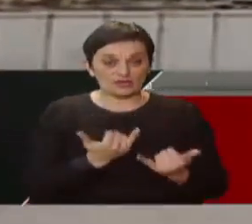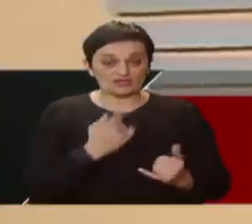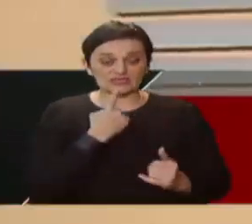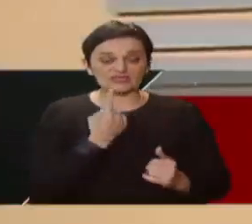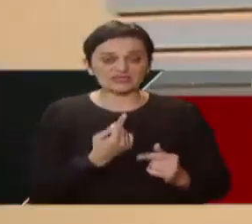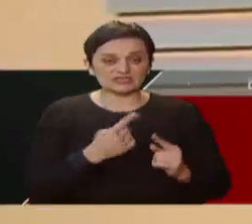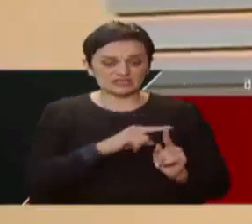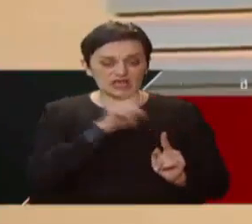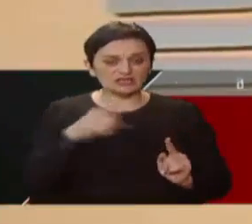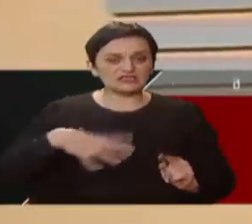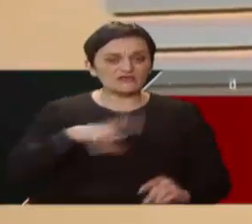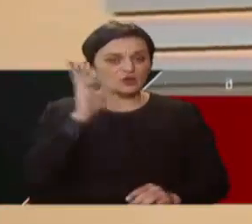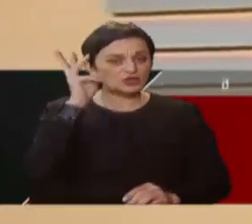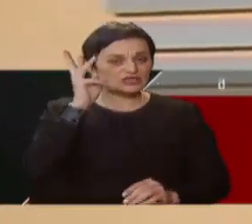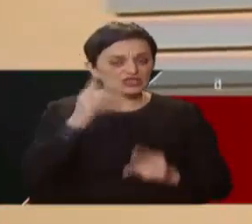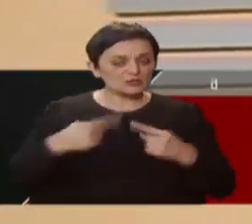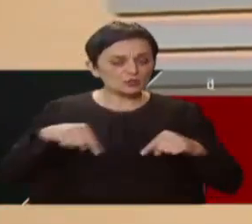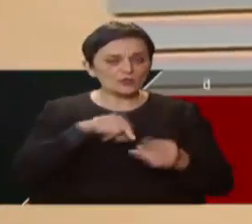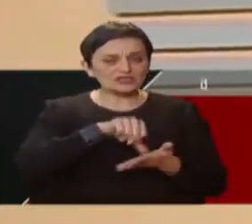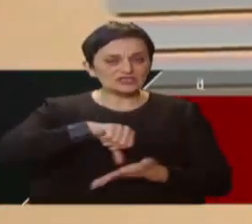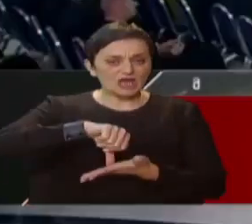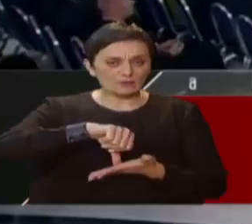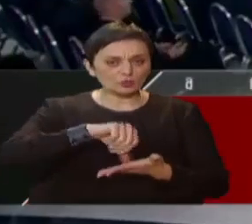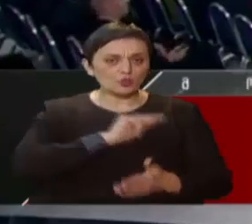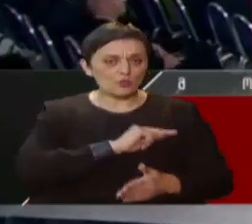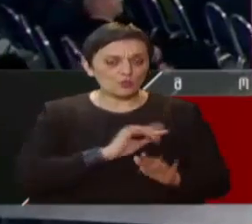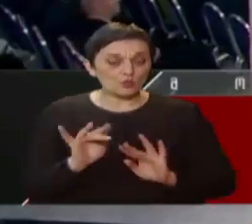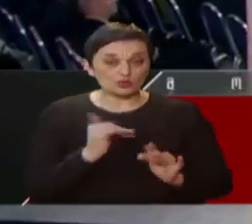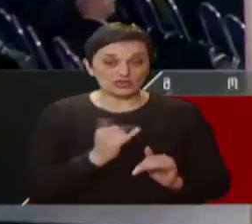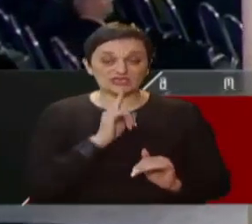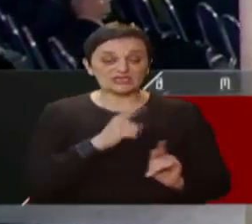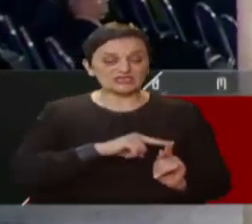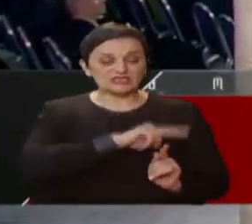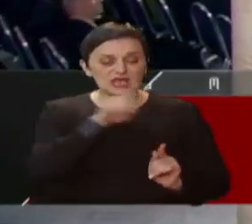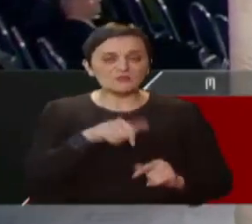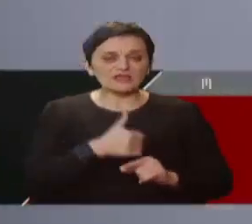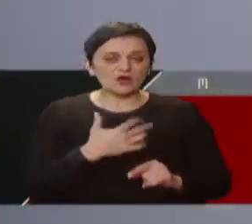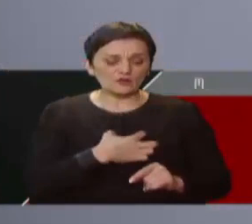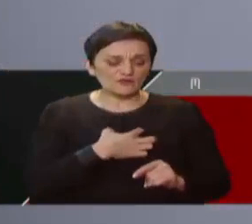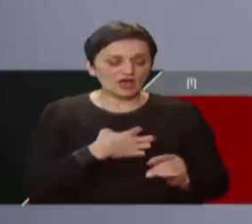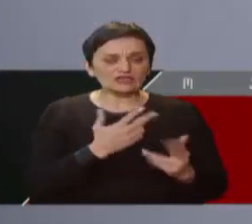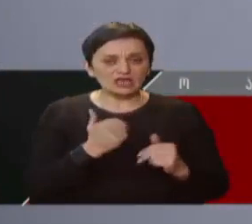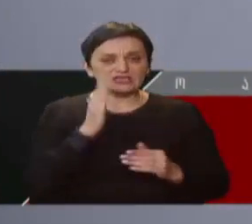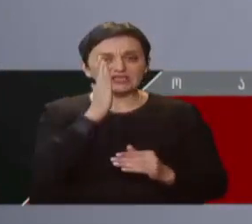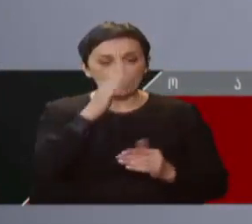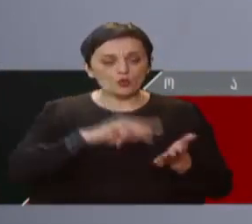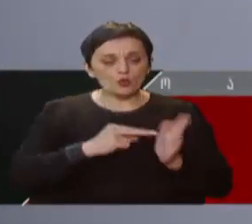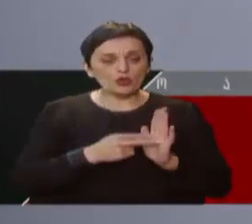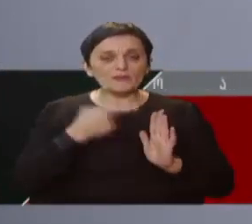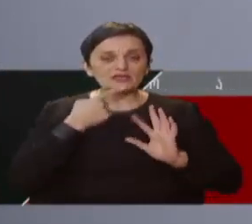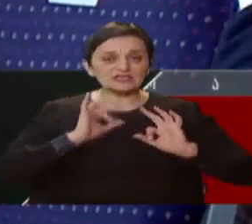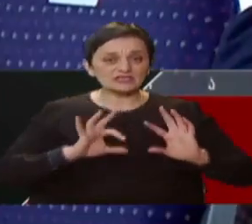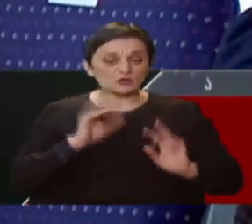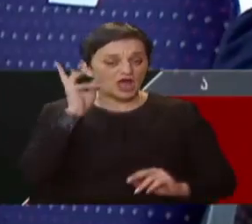arețels. Sakartvelos diplomatiru țarumat gelubeb suțevdat mușaoba. Mim din arețels sunt tavar maule nebzeda sau maulog egmemze sa sau brot. El